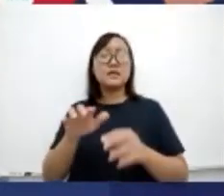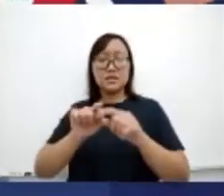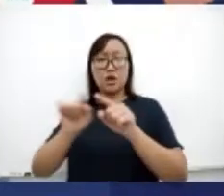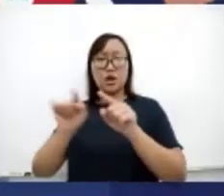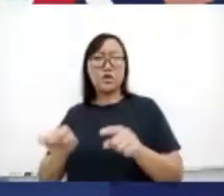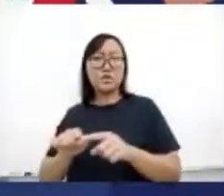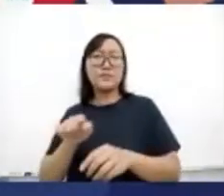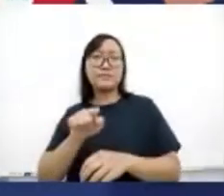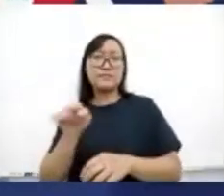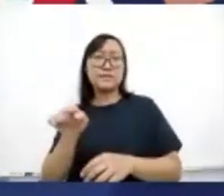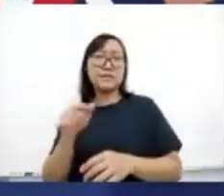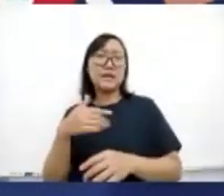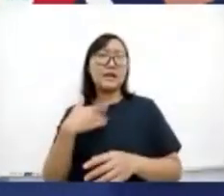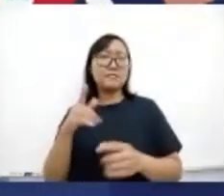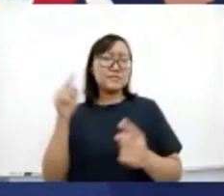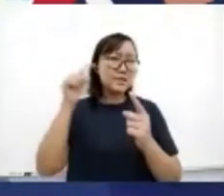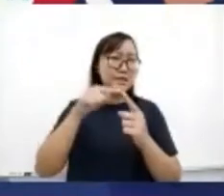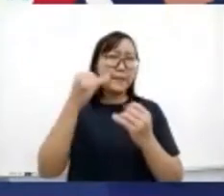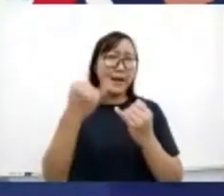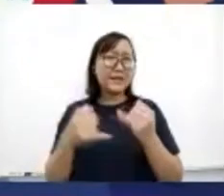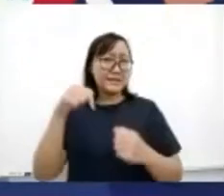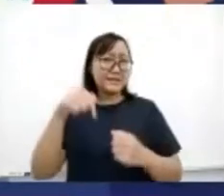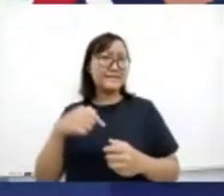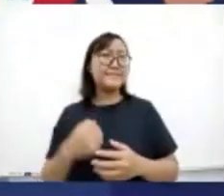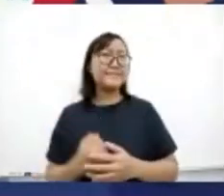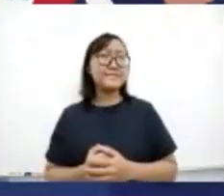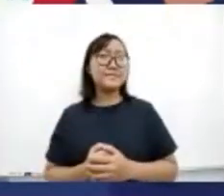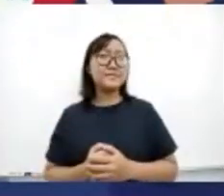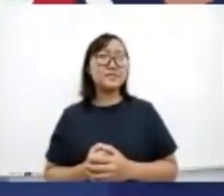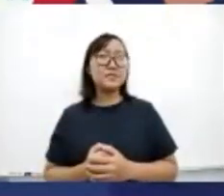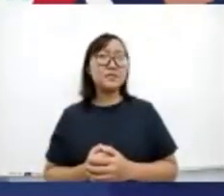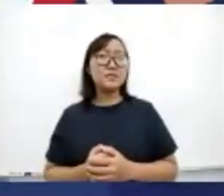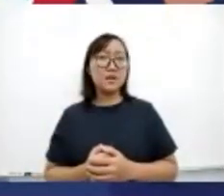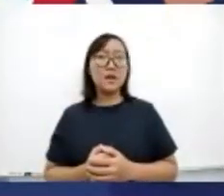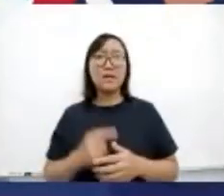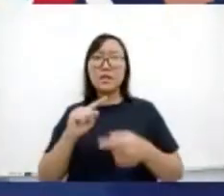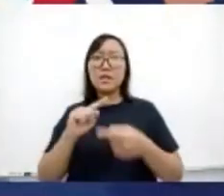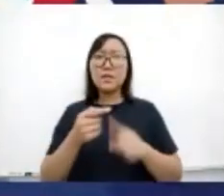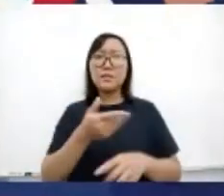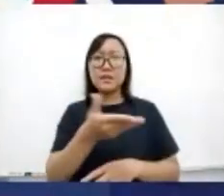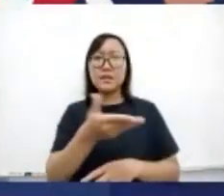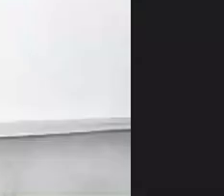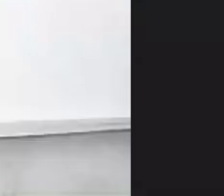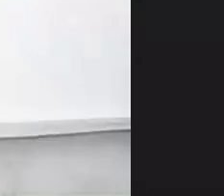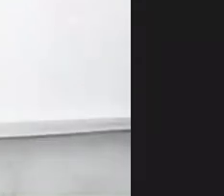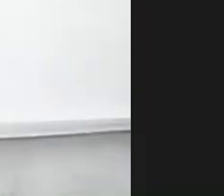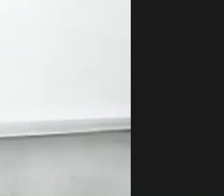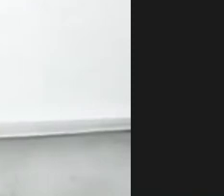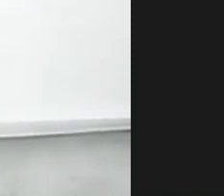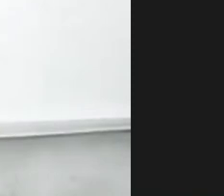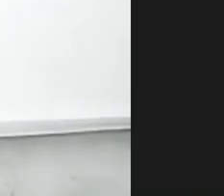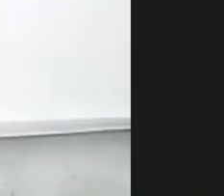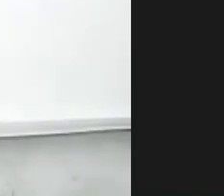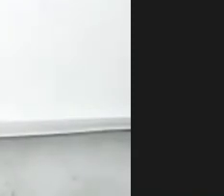kiri ya rekan-rekan cave dan bis travellers dan nampaknya rekan-rekan Kehed semua sudah tidak sabar ya untuk memulai diskusi